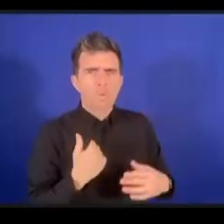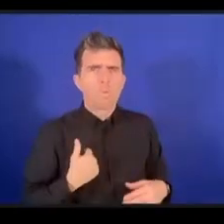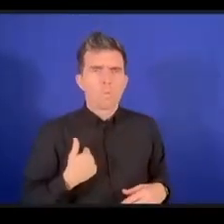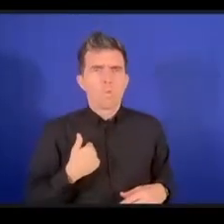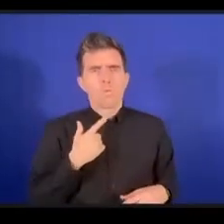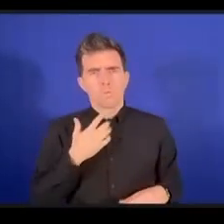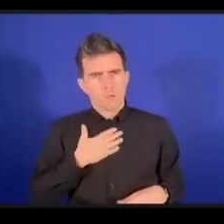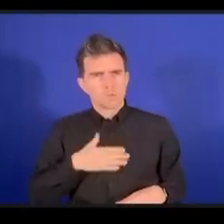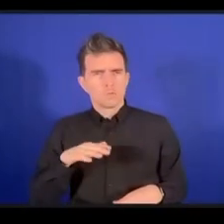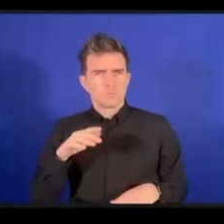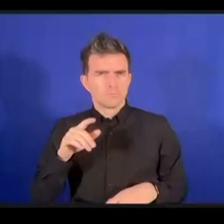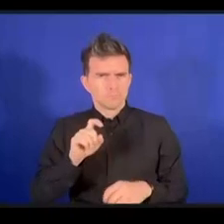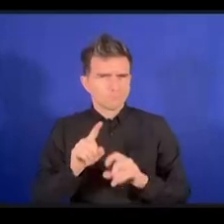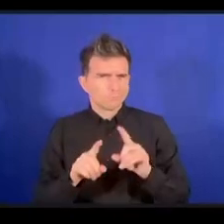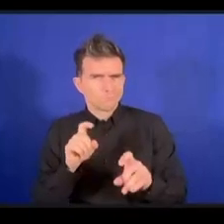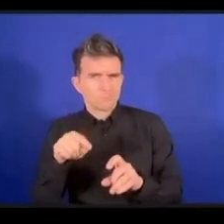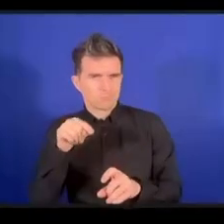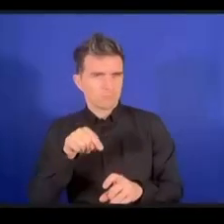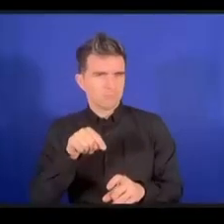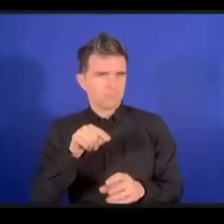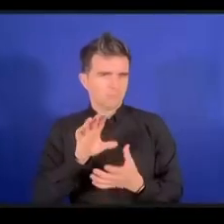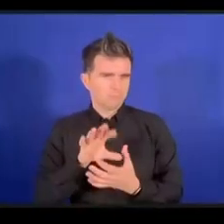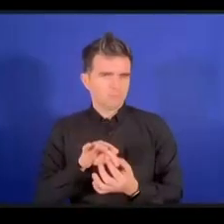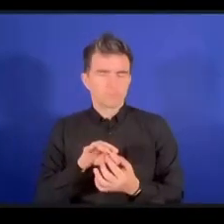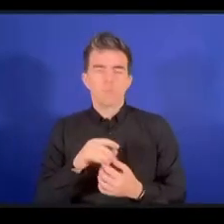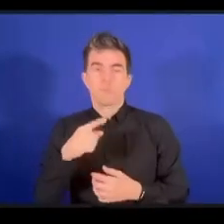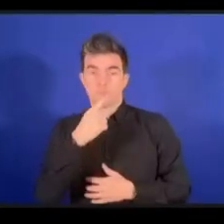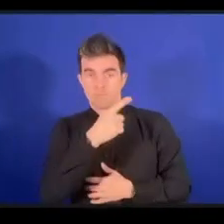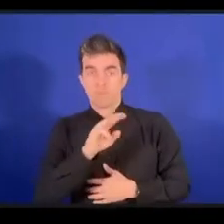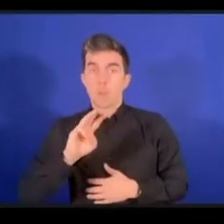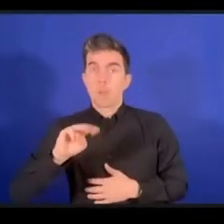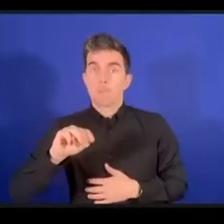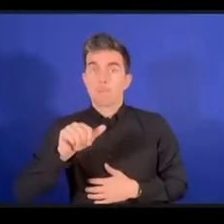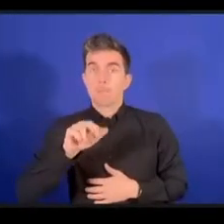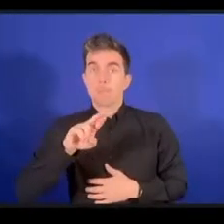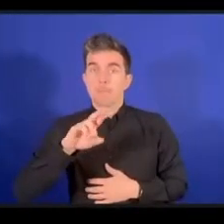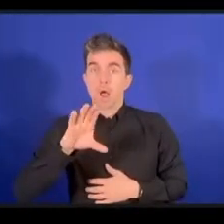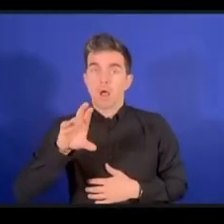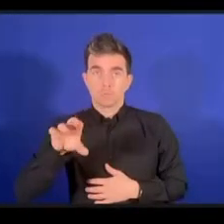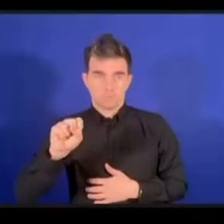Marcus 刚才已经讲得很好了，这个影响已经很大了。